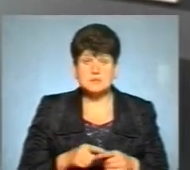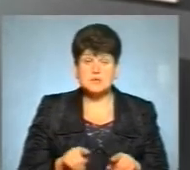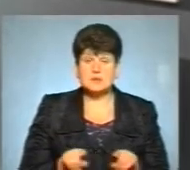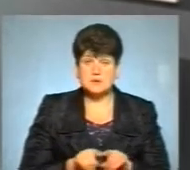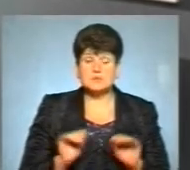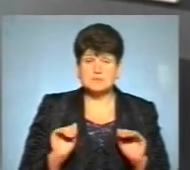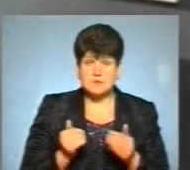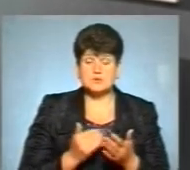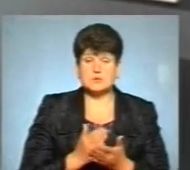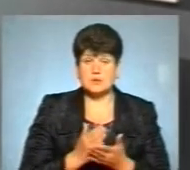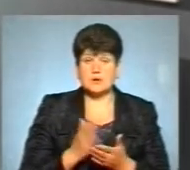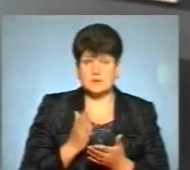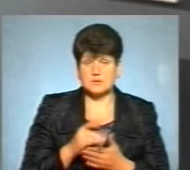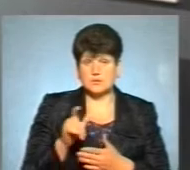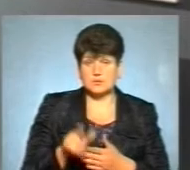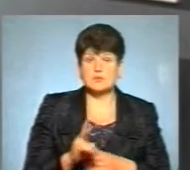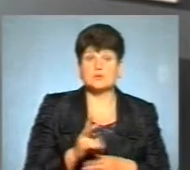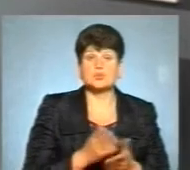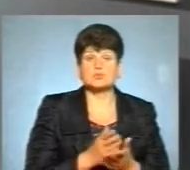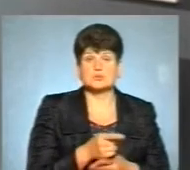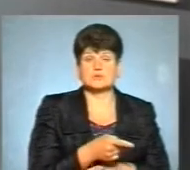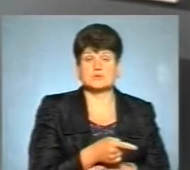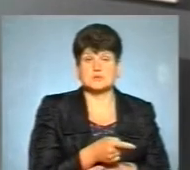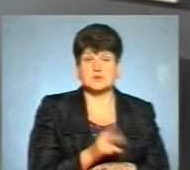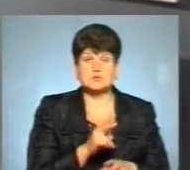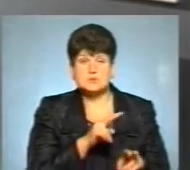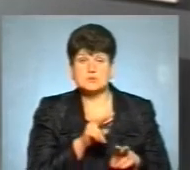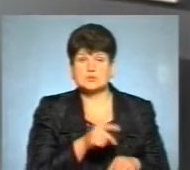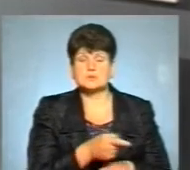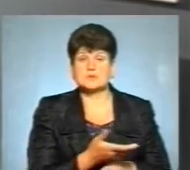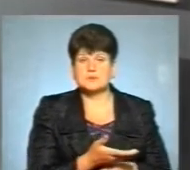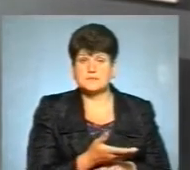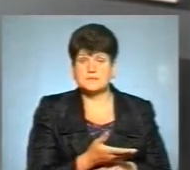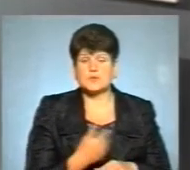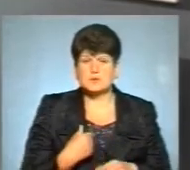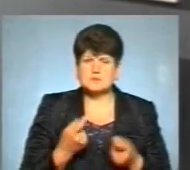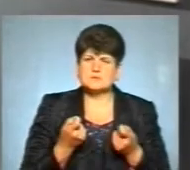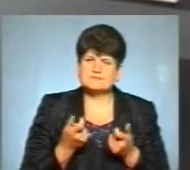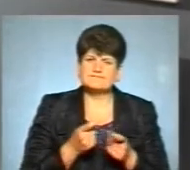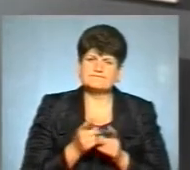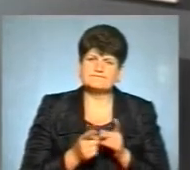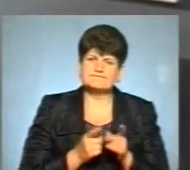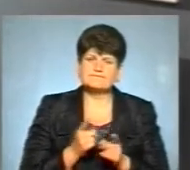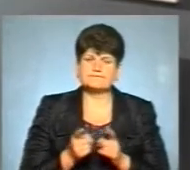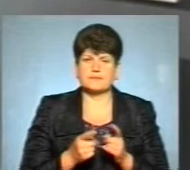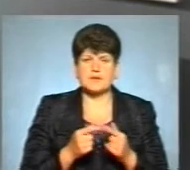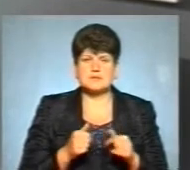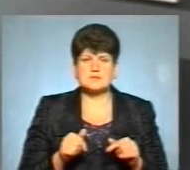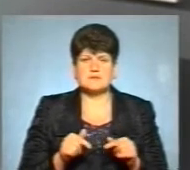обслуговування. Але є людина, яка обслуговує цей банкомат, є людина, яка мусить слідкувати за ним. Тобто в нас десь трошки зміщуються, можливо,